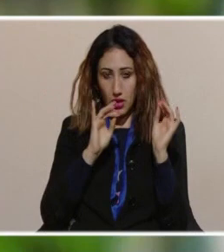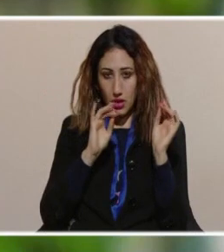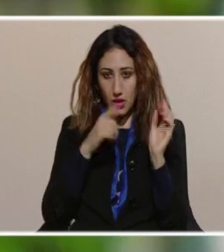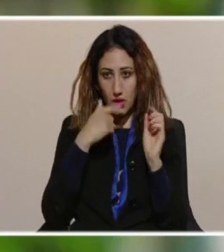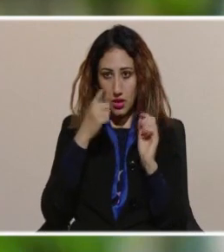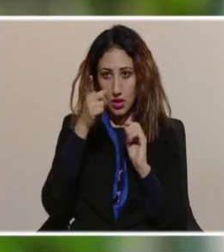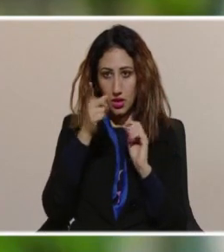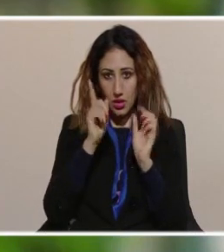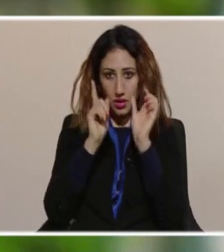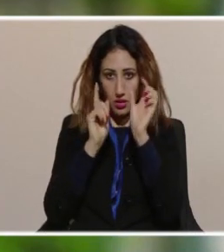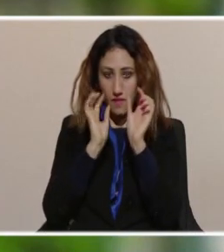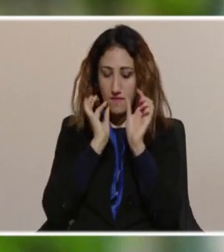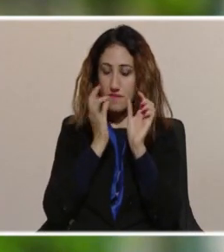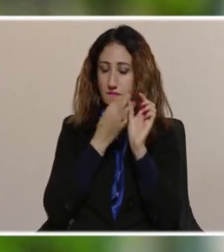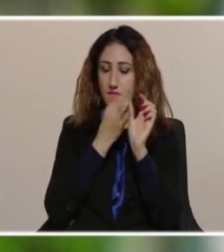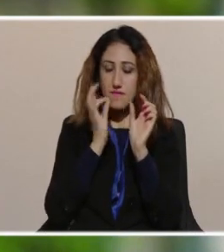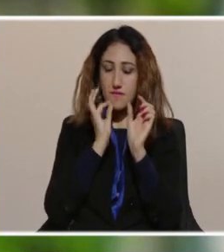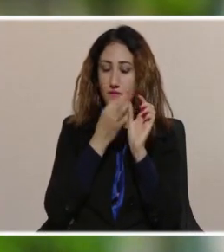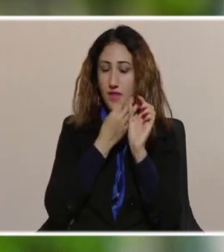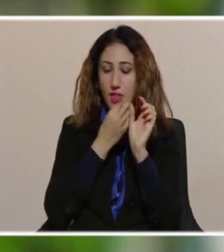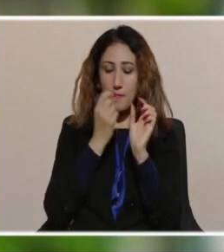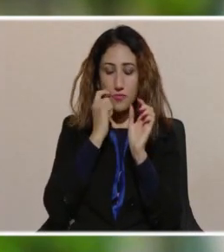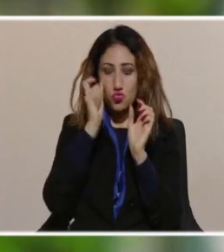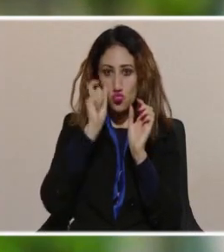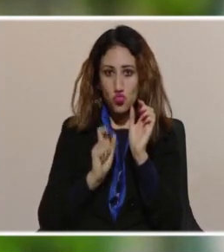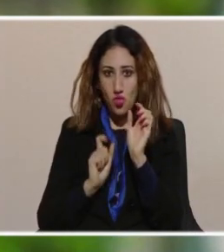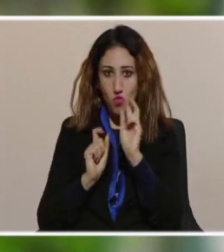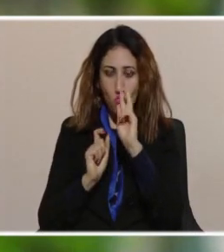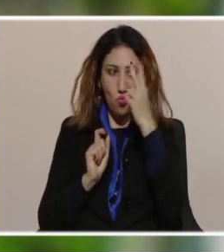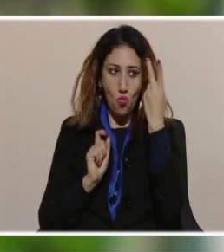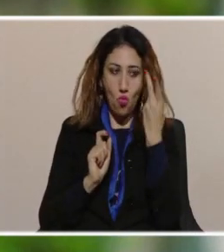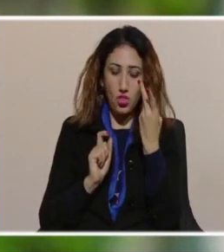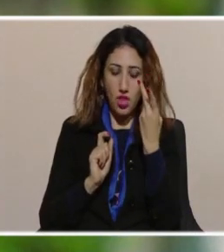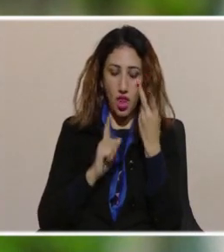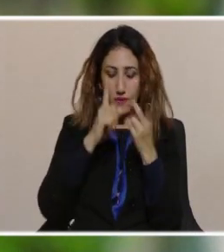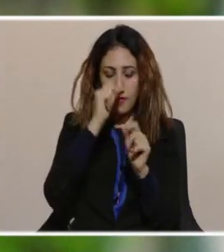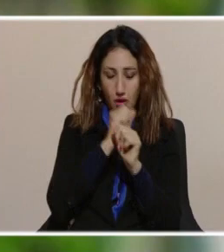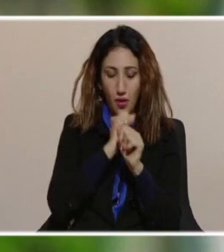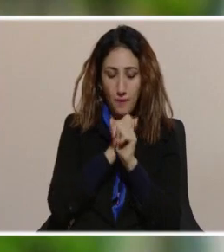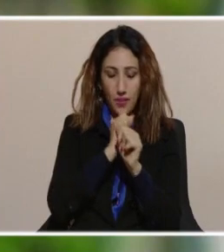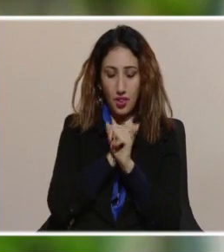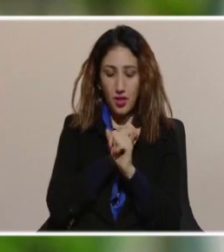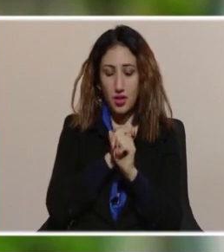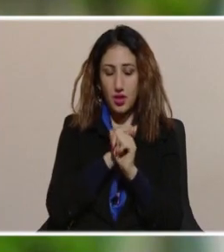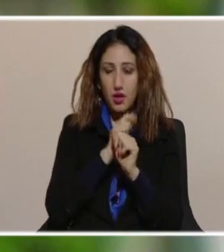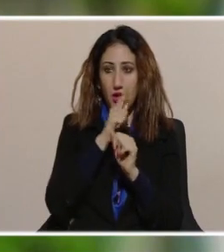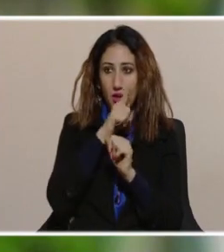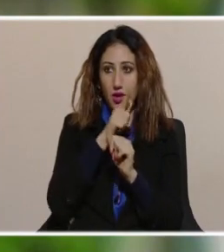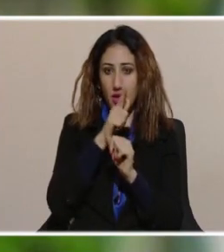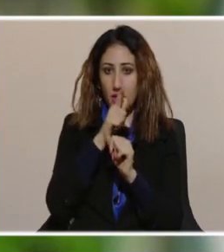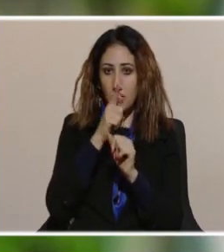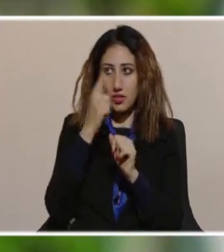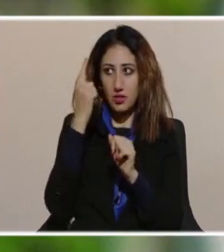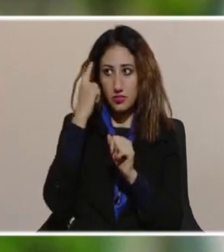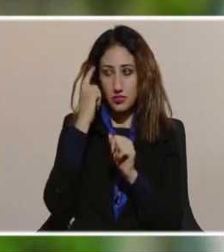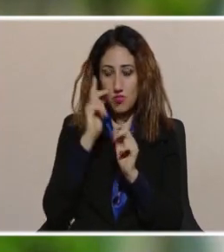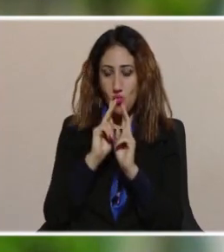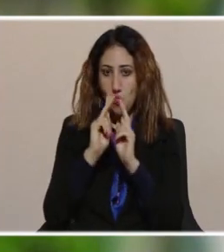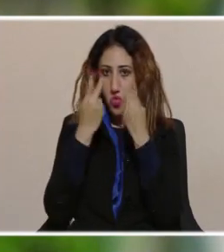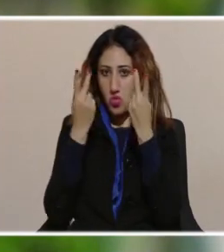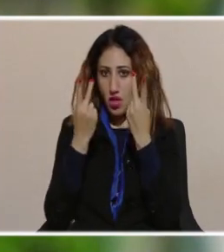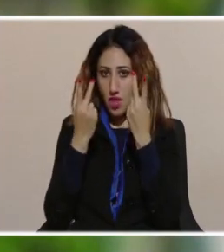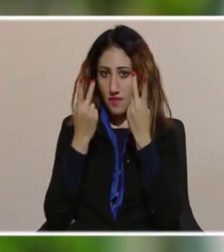حقيقي، التناقض الشديد في الشخصيه، وانك انت تعاملت معاها بالتناقض على انها